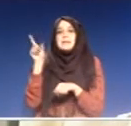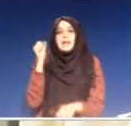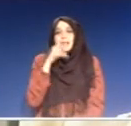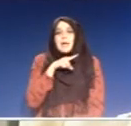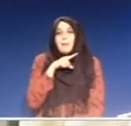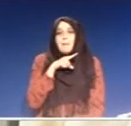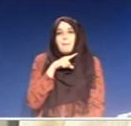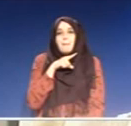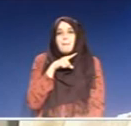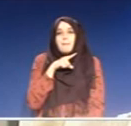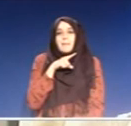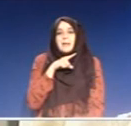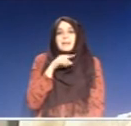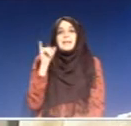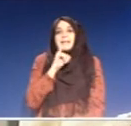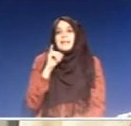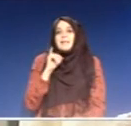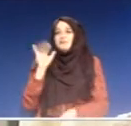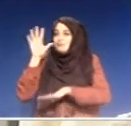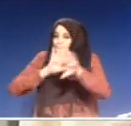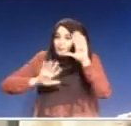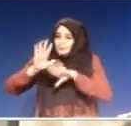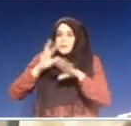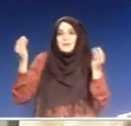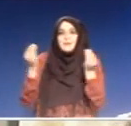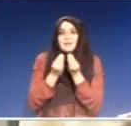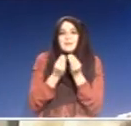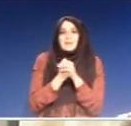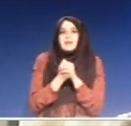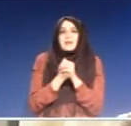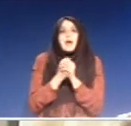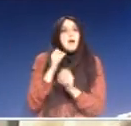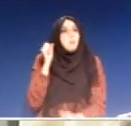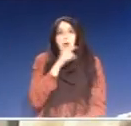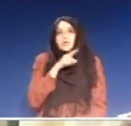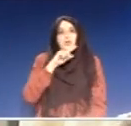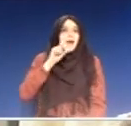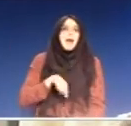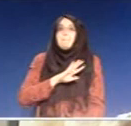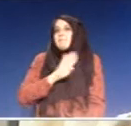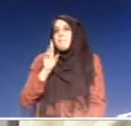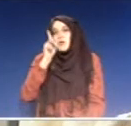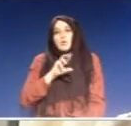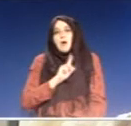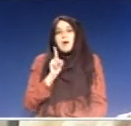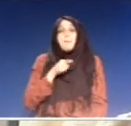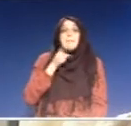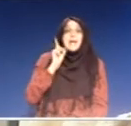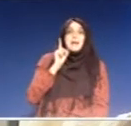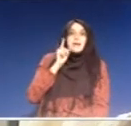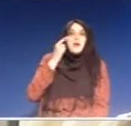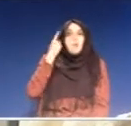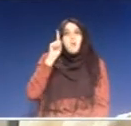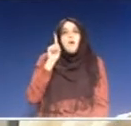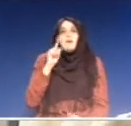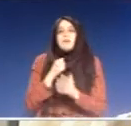الكذاب الذي يصلح بين الناس نعم. الكذب حرام حرام لا يجوز نعم. ولكن إذا